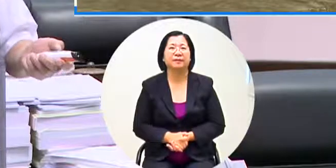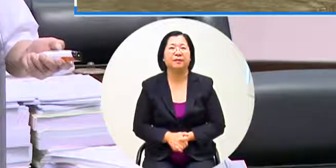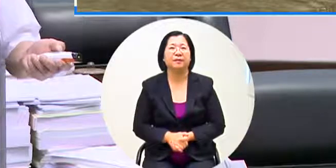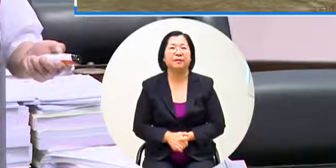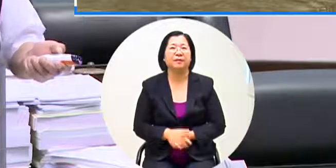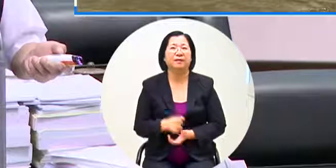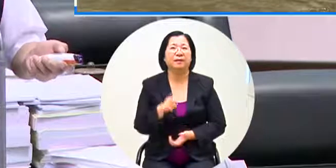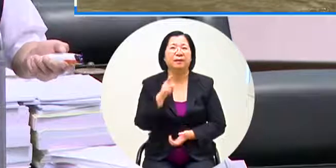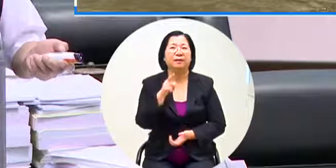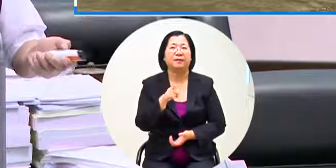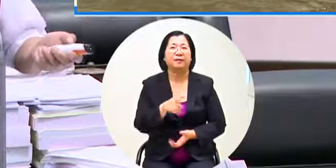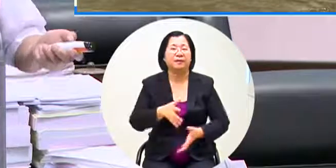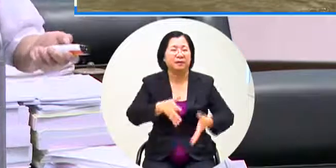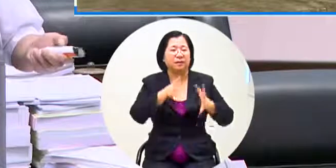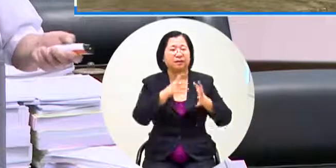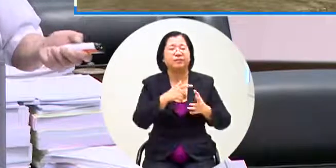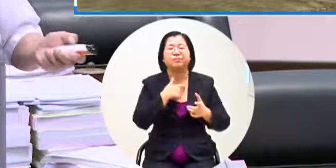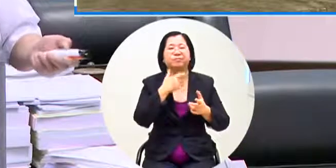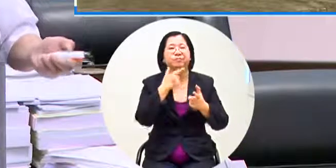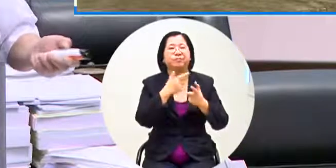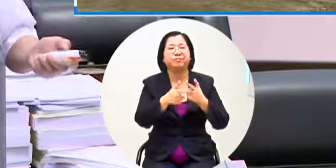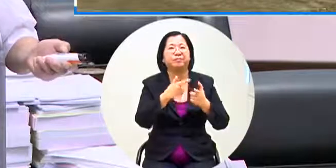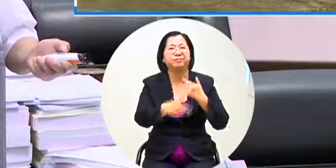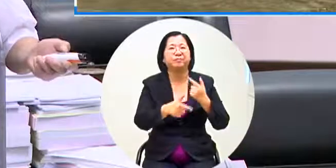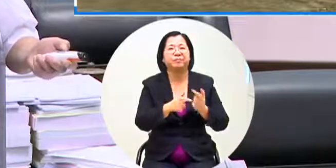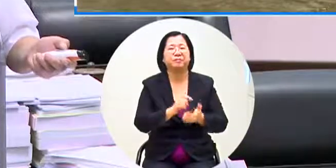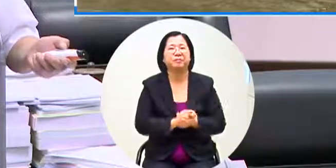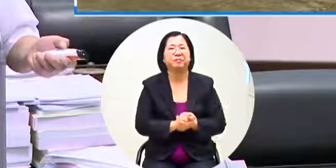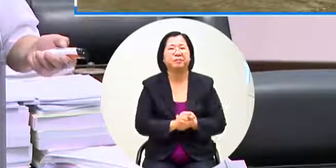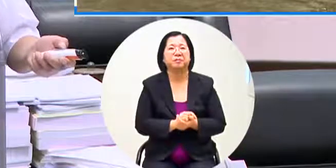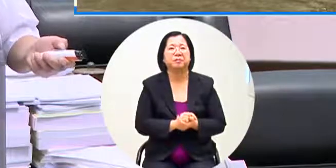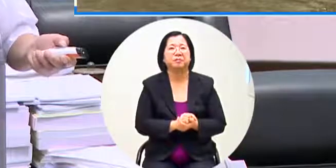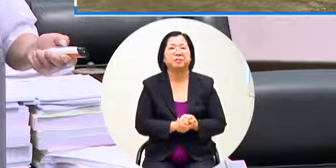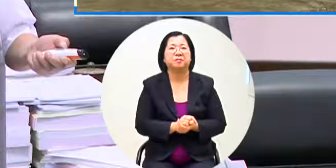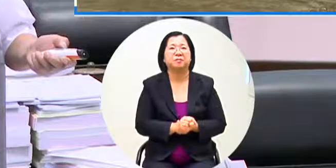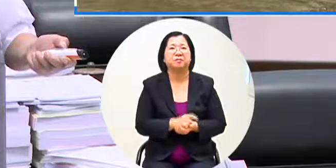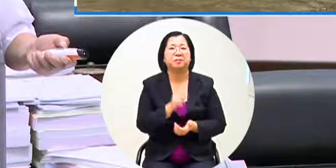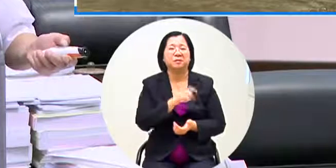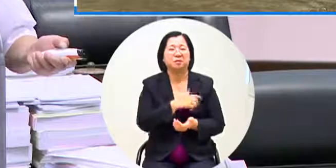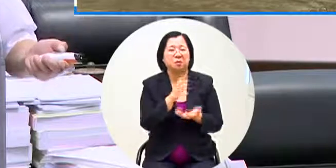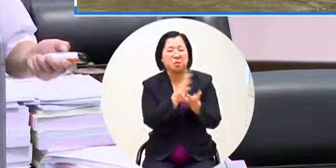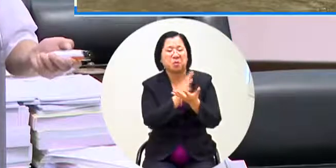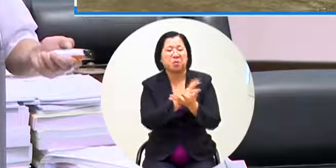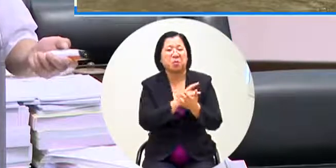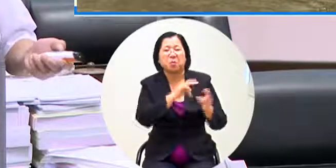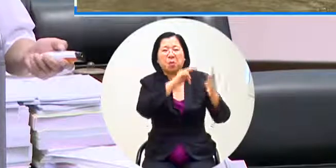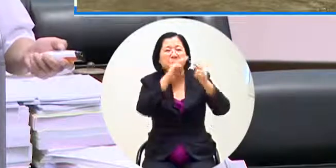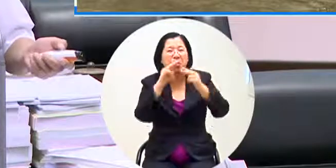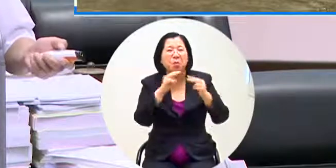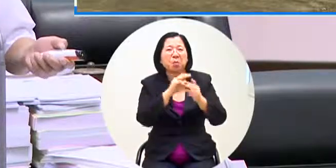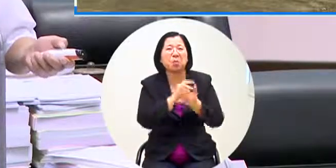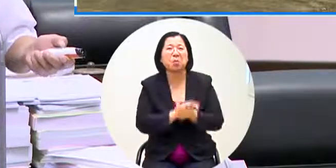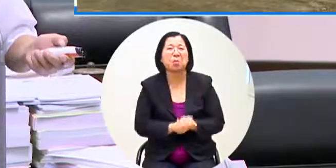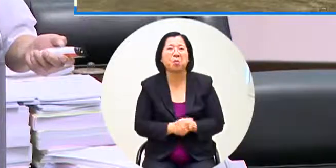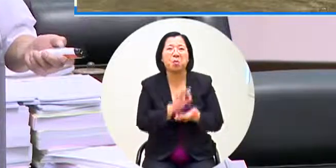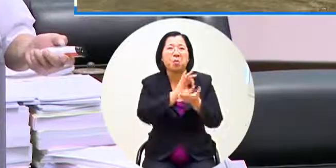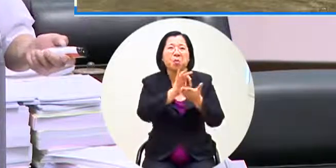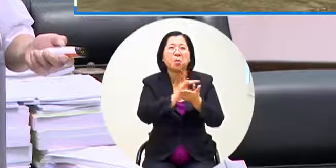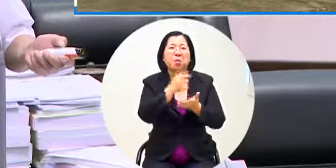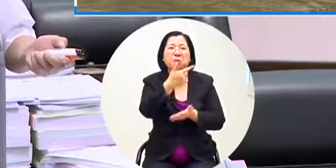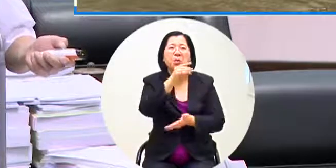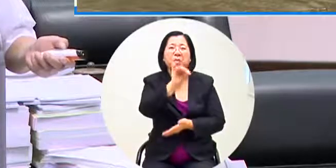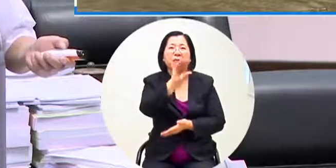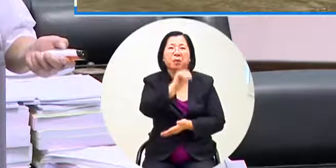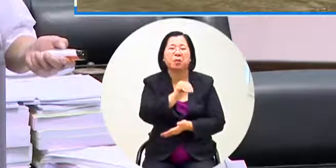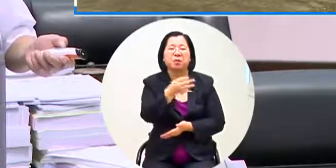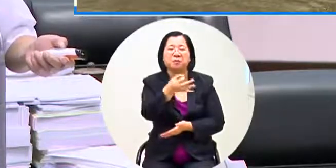啊。有捌请人估计吼，讲这整修起来吼，要差不多将近600万的这个经费啦吼。啊，所以进